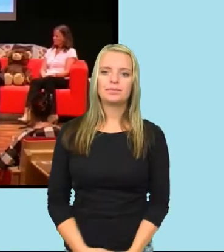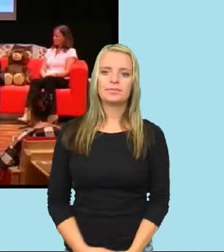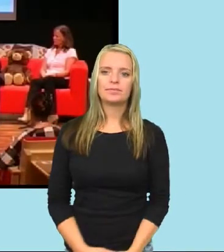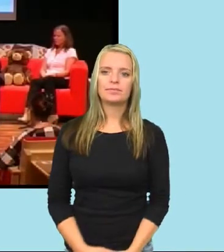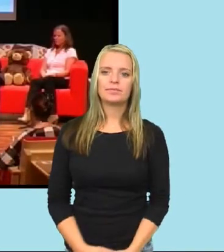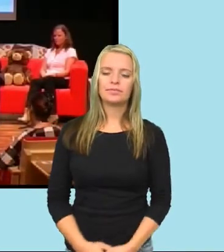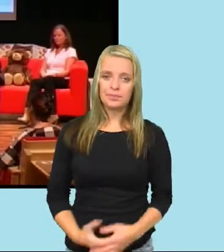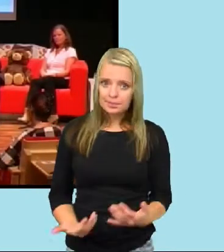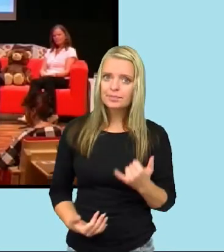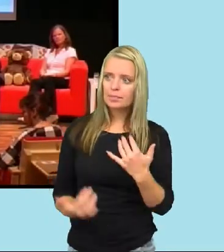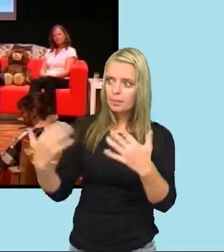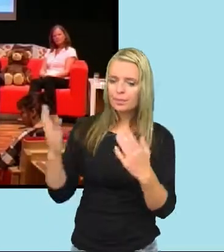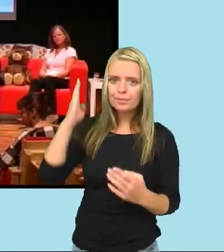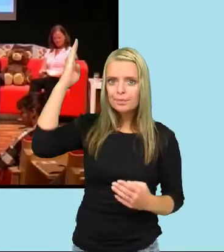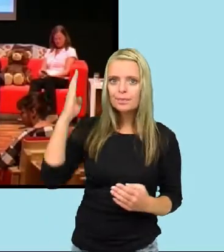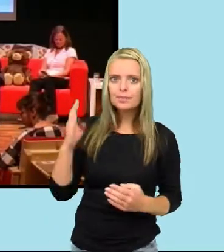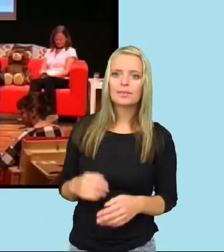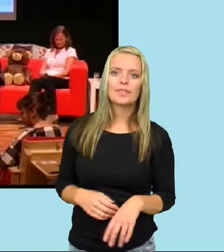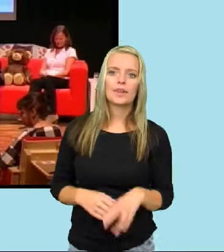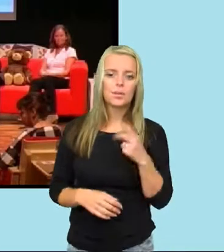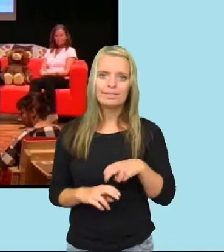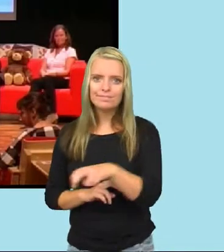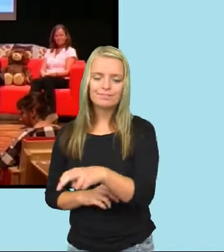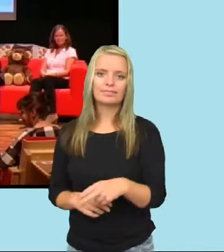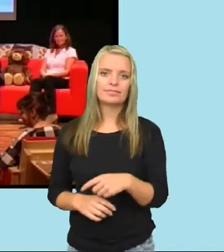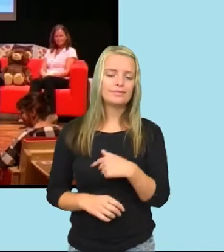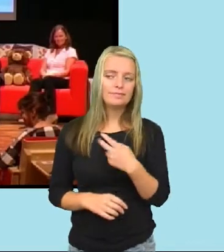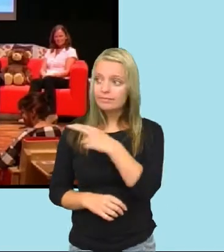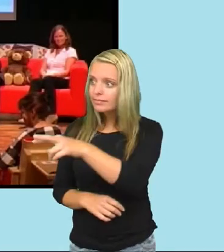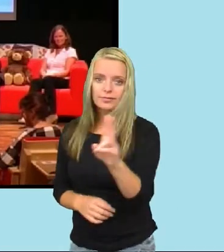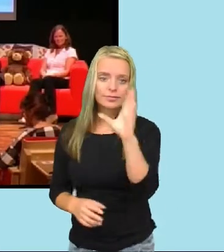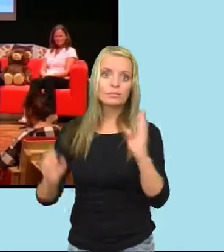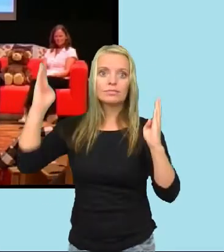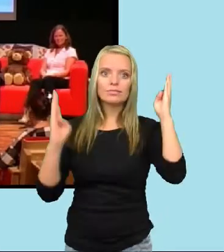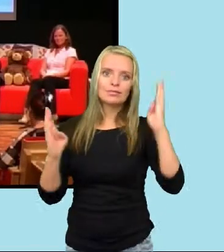Vi vänder oss där, kommer det nävar direkt här, man vänder sig ut.